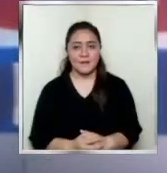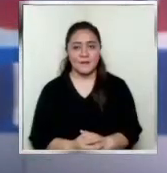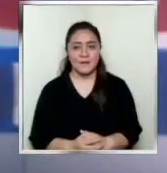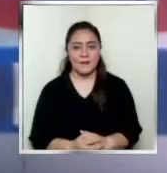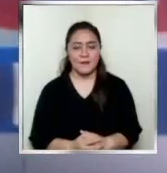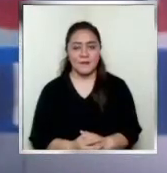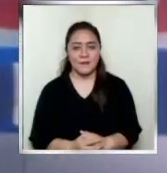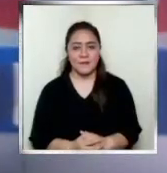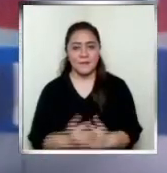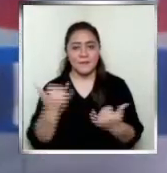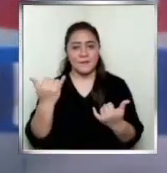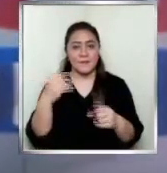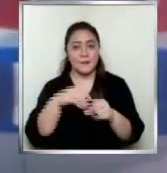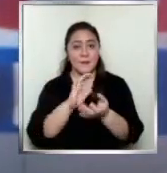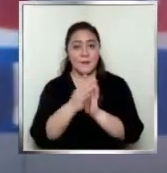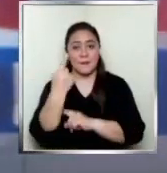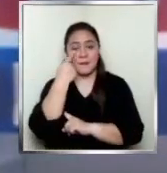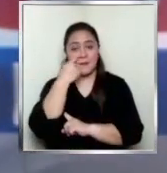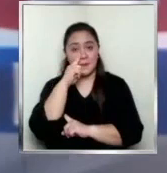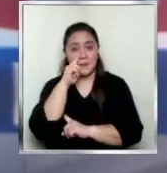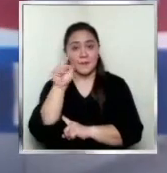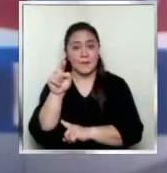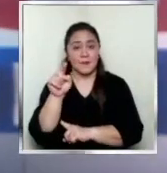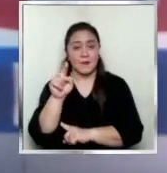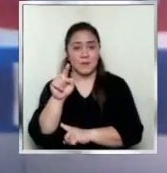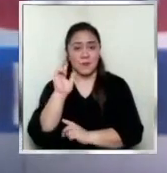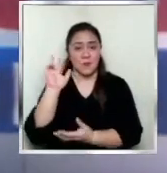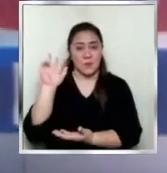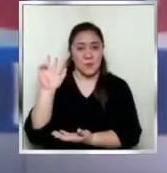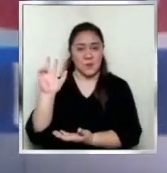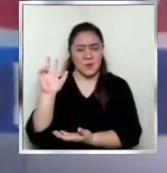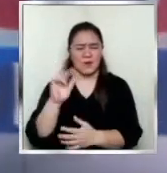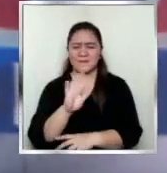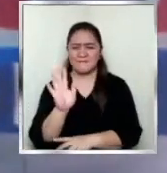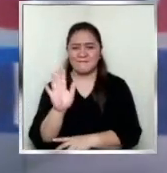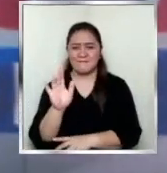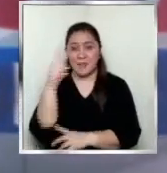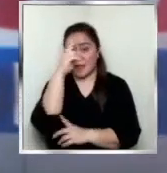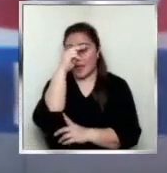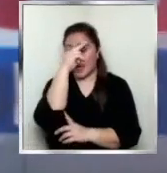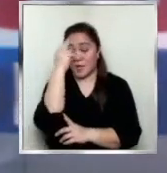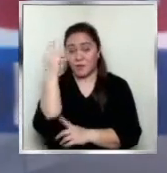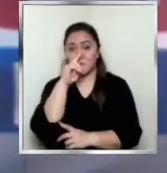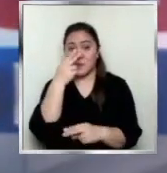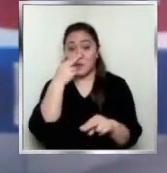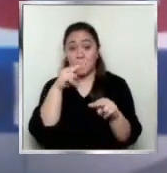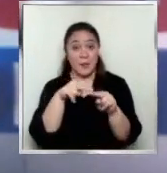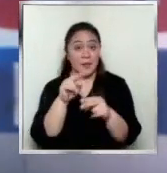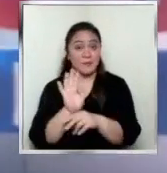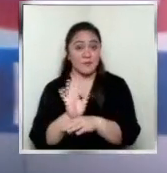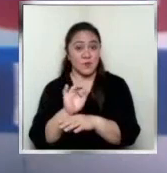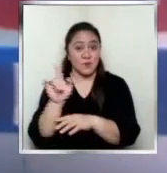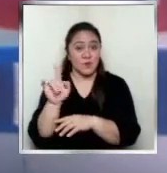Hindi po boring ang pagiging banal. Yan ang nais ipakita ng isang katolikong komedyante sa kanyang funny videos tungkol sa bloopers ng